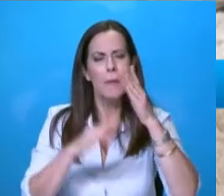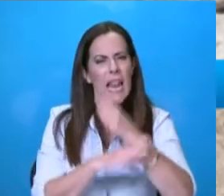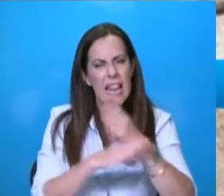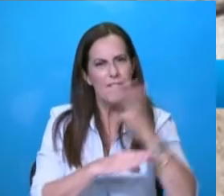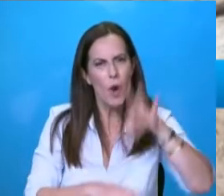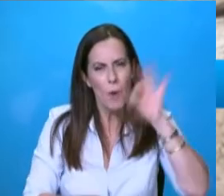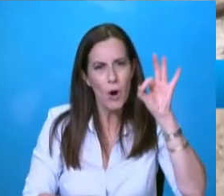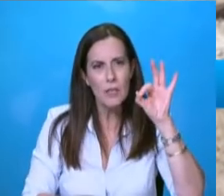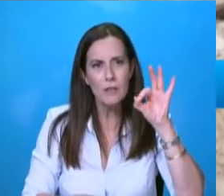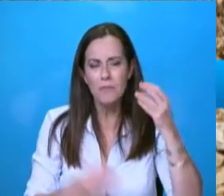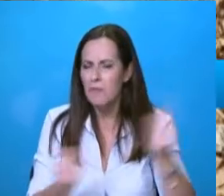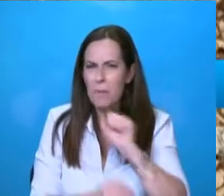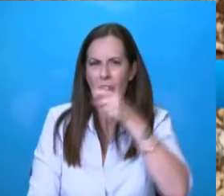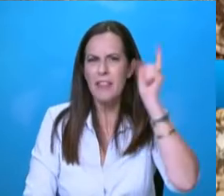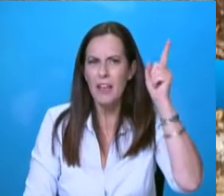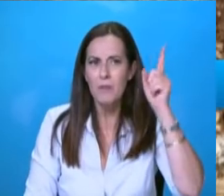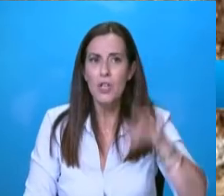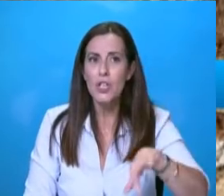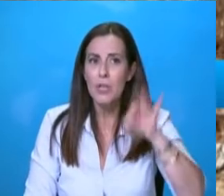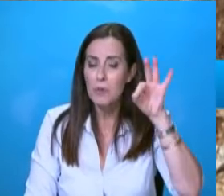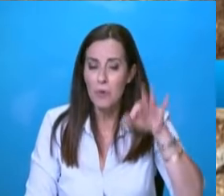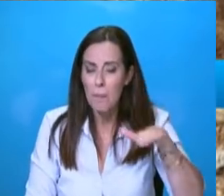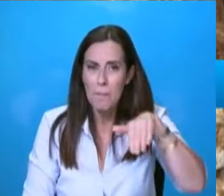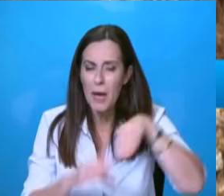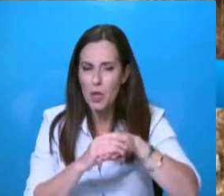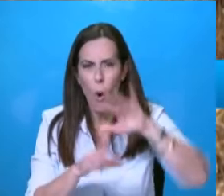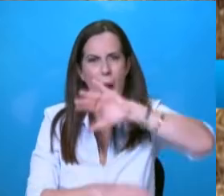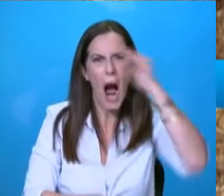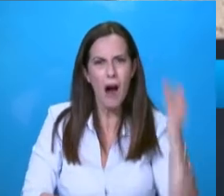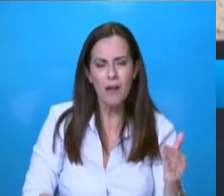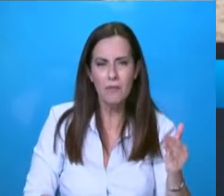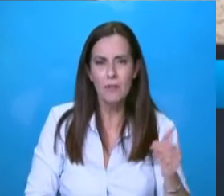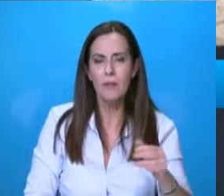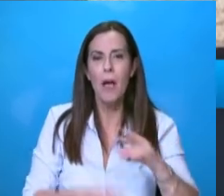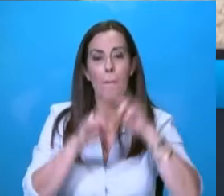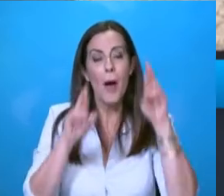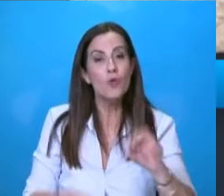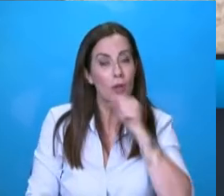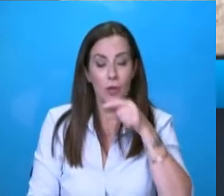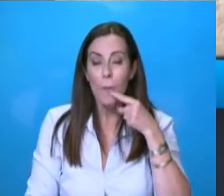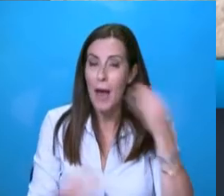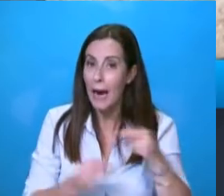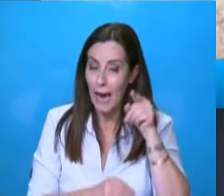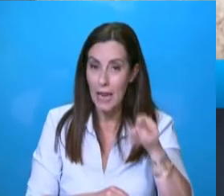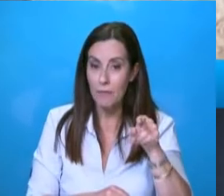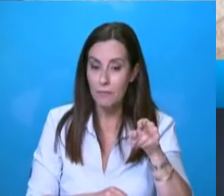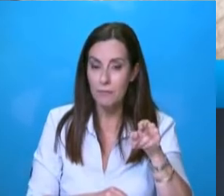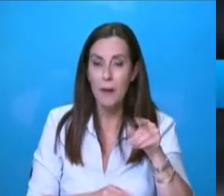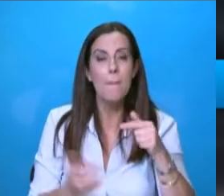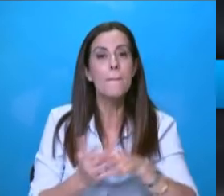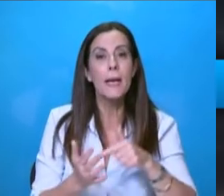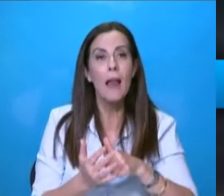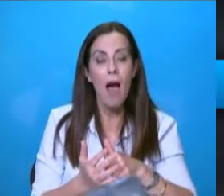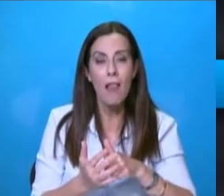מנחושת, אוכלי הגירה עתיקים שנמצאו מונחים בתוך צל ההר. ברשות העתיקות מעריכים שהכלים האלה נחשפו בעקבות